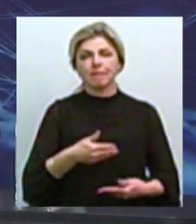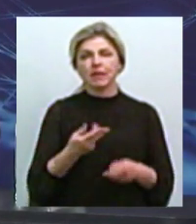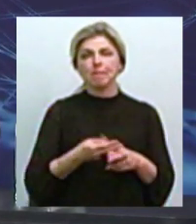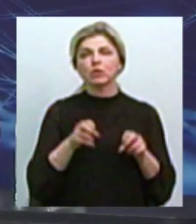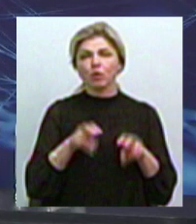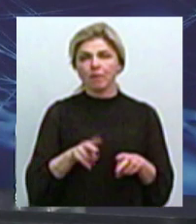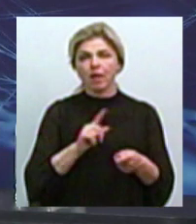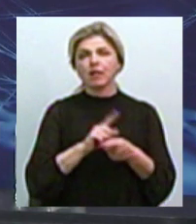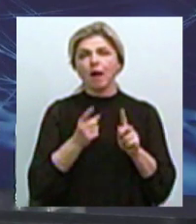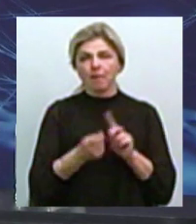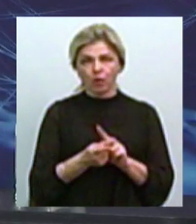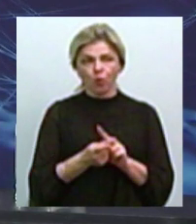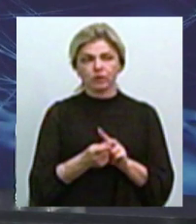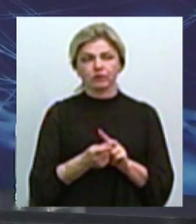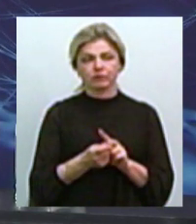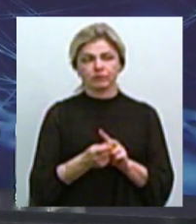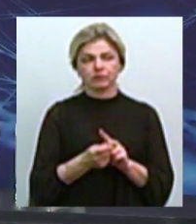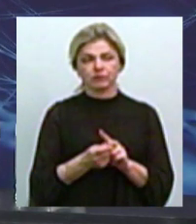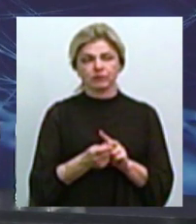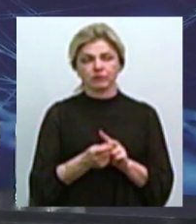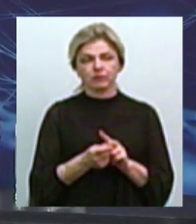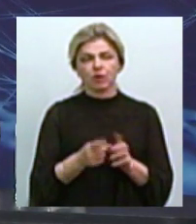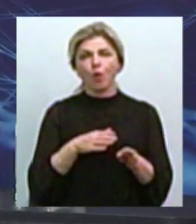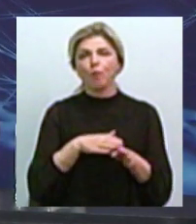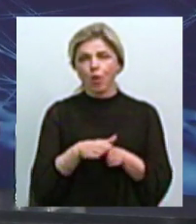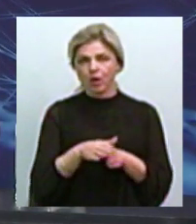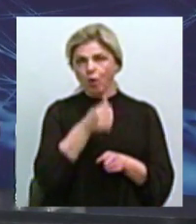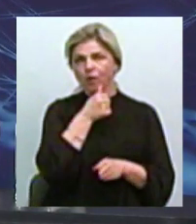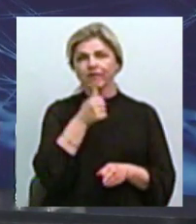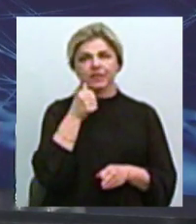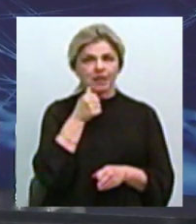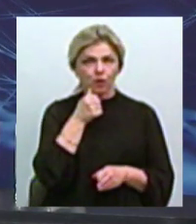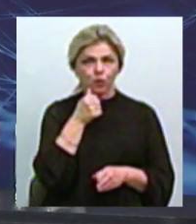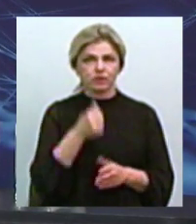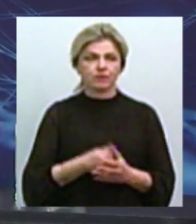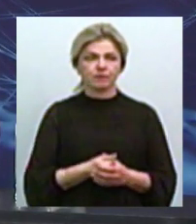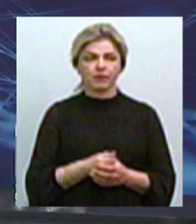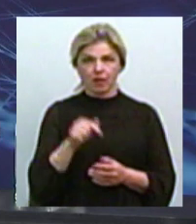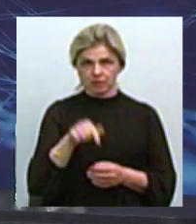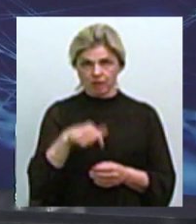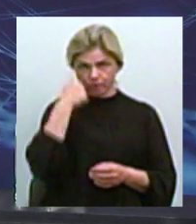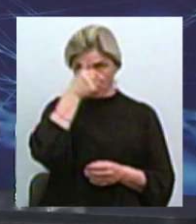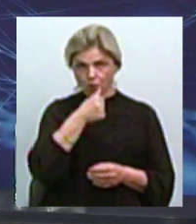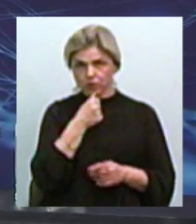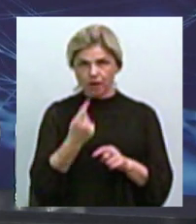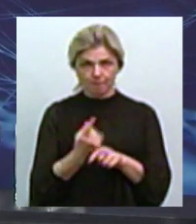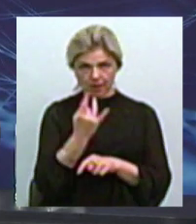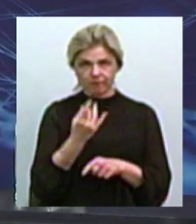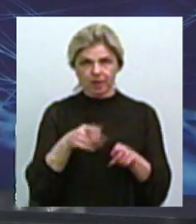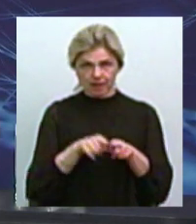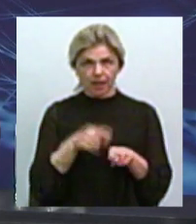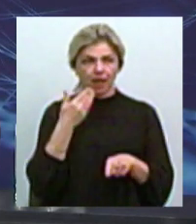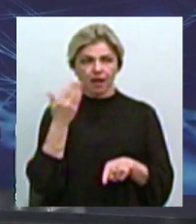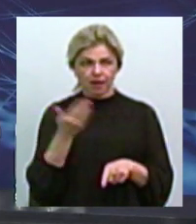наоборот, предполагали, вернее, опять-таки, полную конфиденциальность. То есть мы призывали, это было такие лекции,